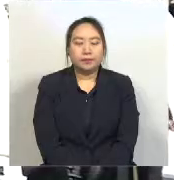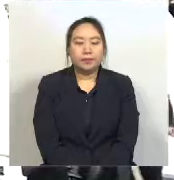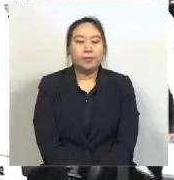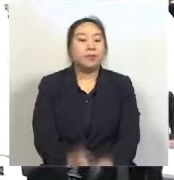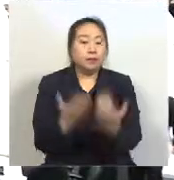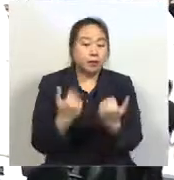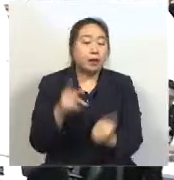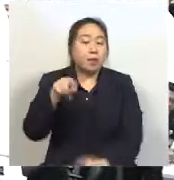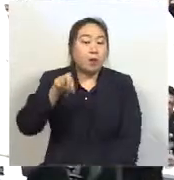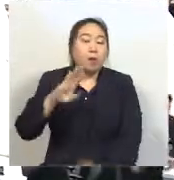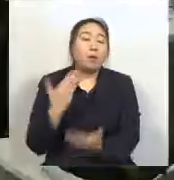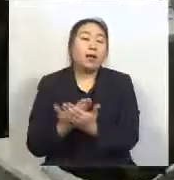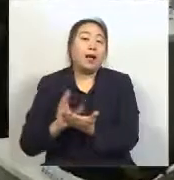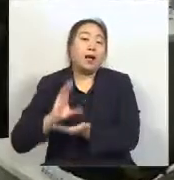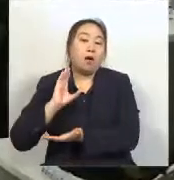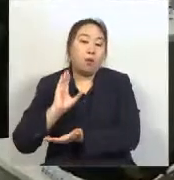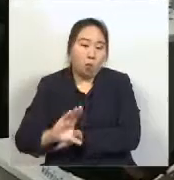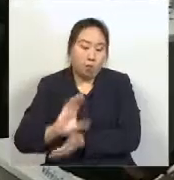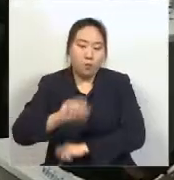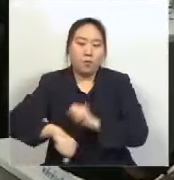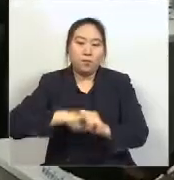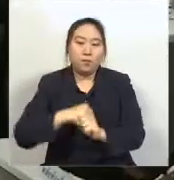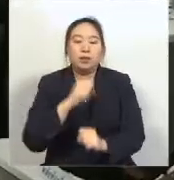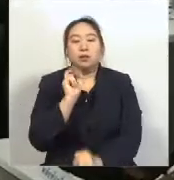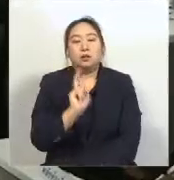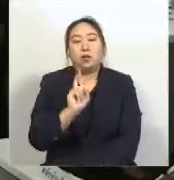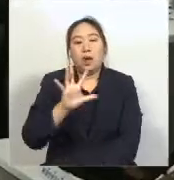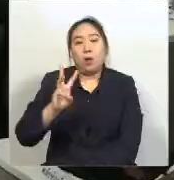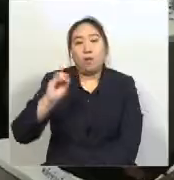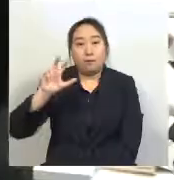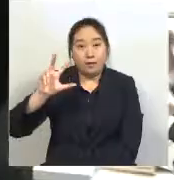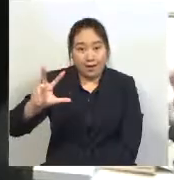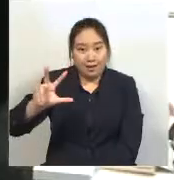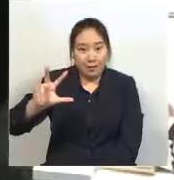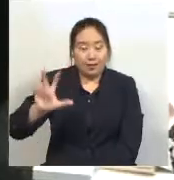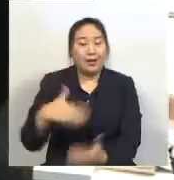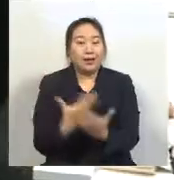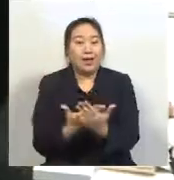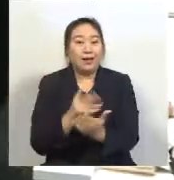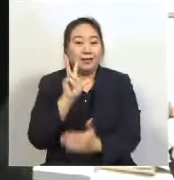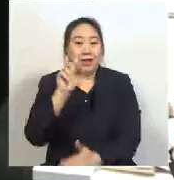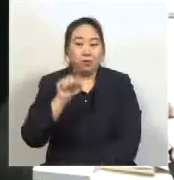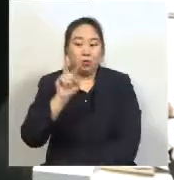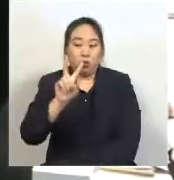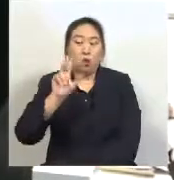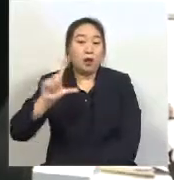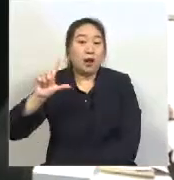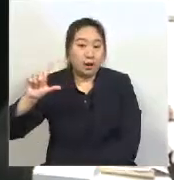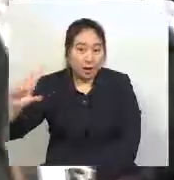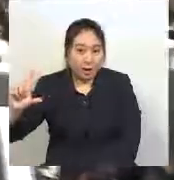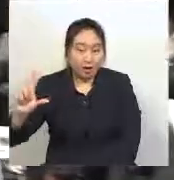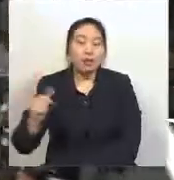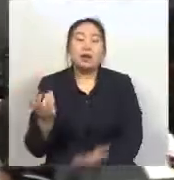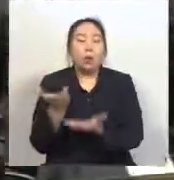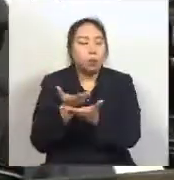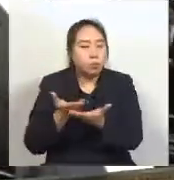สำหรับร่างพระราชบัญญัติงบประมาณรายจ่ายประจำปีงบประมาณ2563วงเงิน 3.2 ล้านล้านบาทที่ผ่านการ